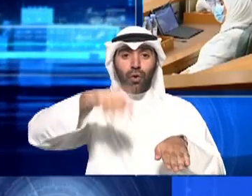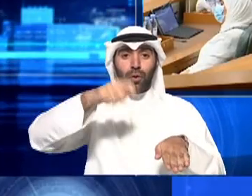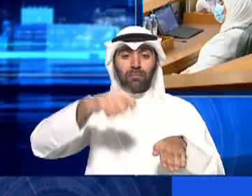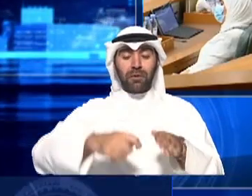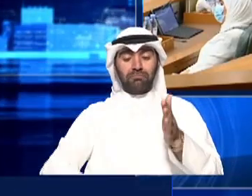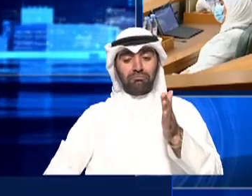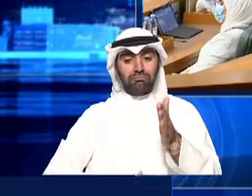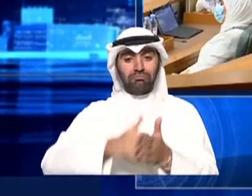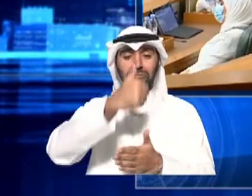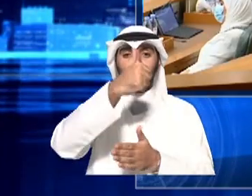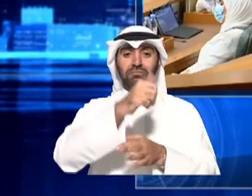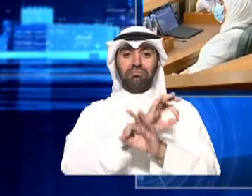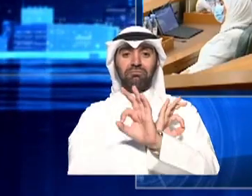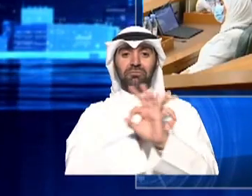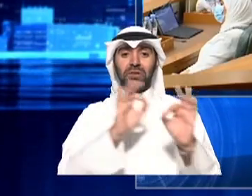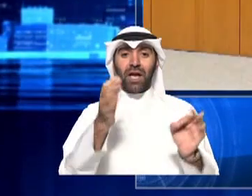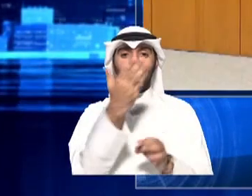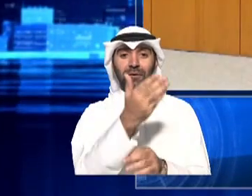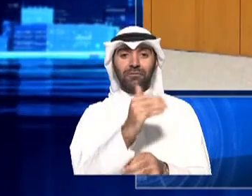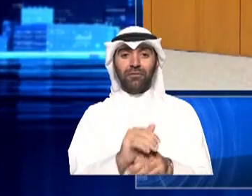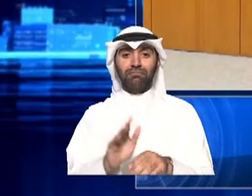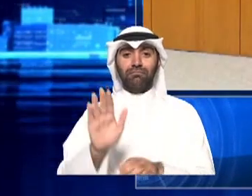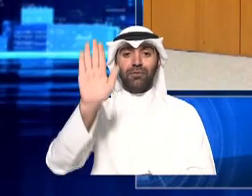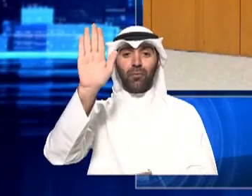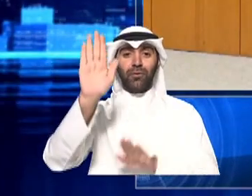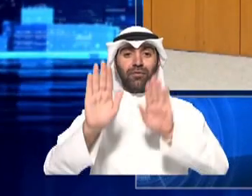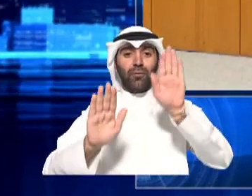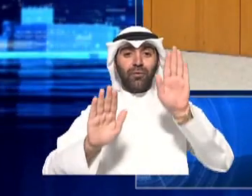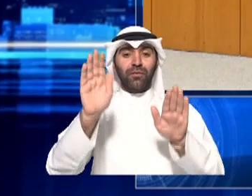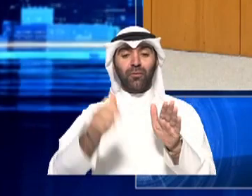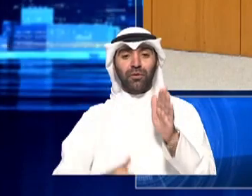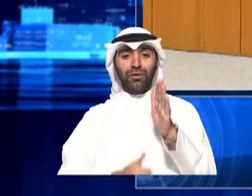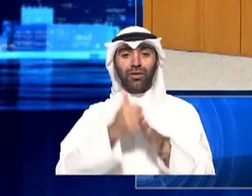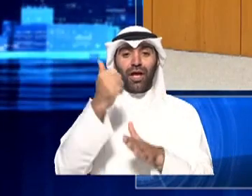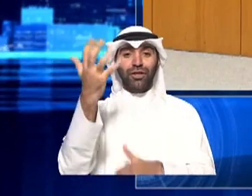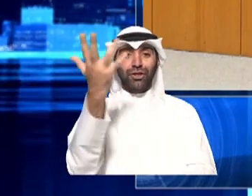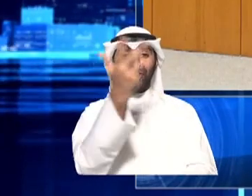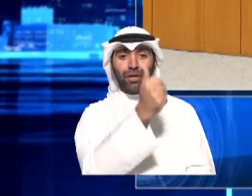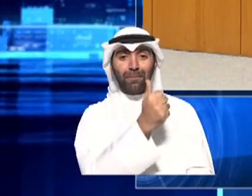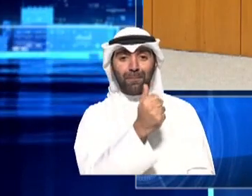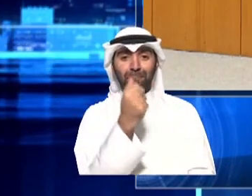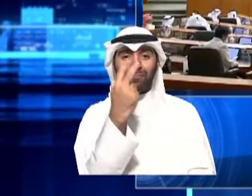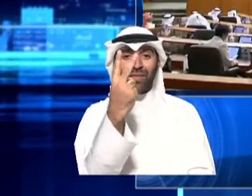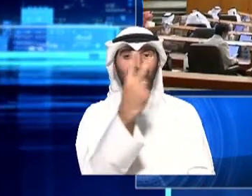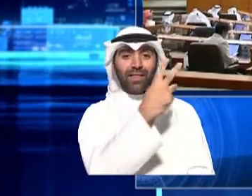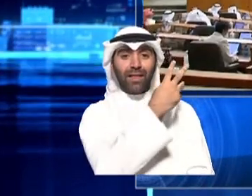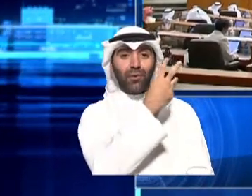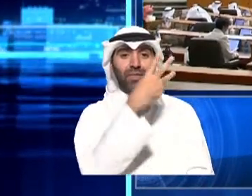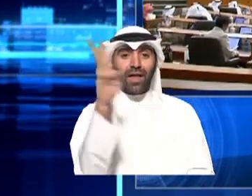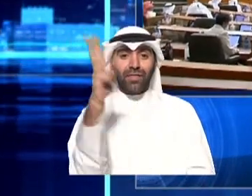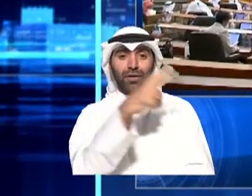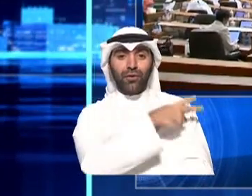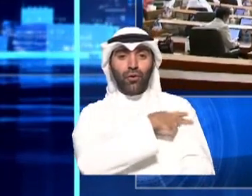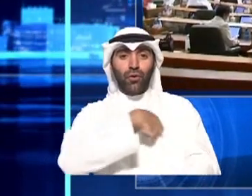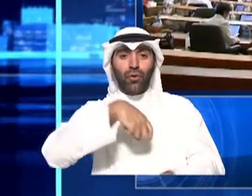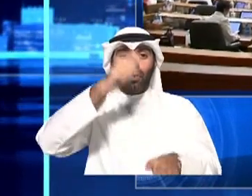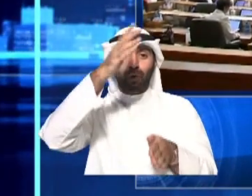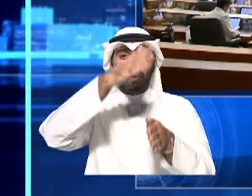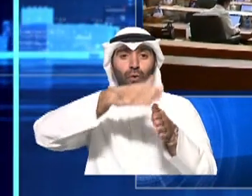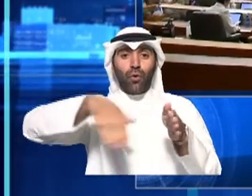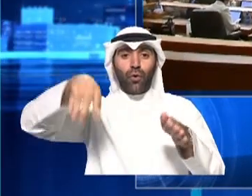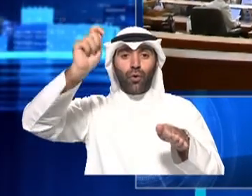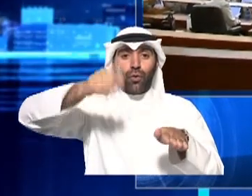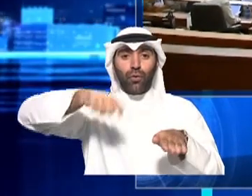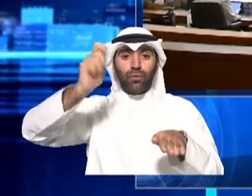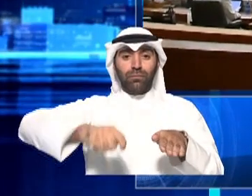الماضي، الاستجواب الموجه من النائب محمد هايف لمعالي الوزير، وكان من محورين، وانتهى الاستجواب بتقديم 10 نواب طلب طرح